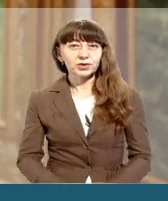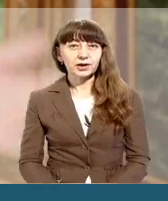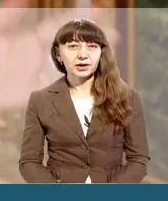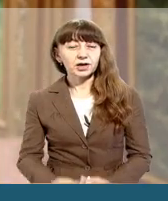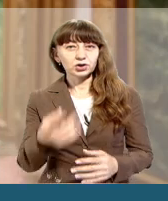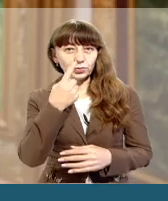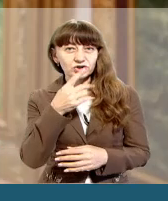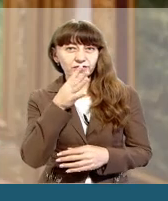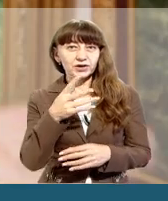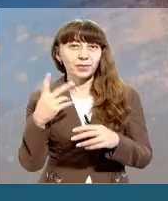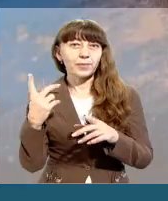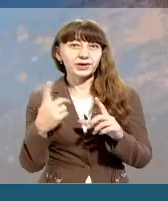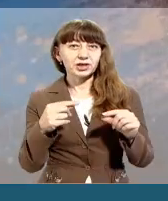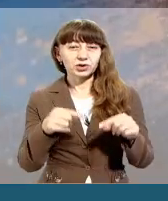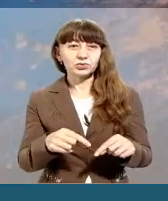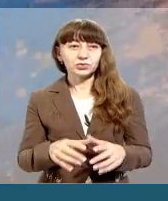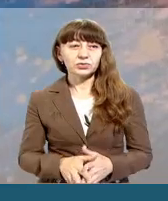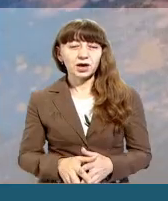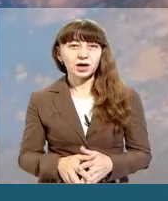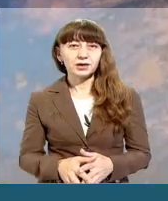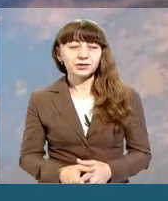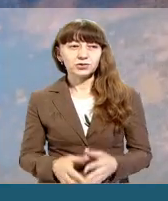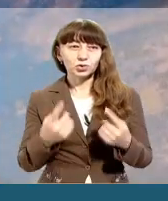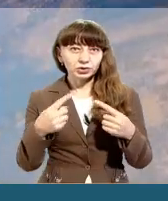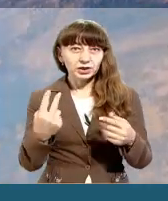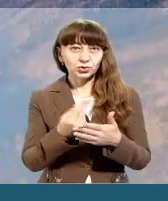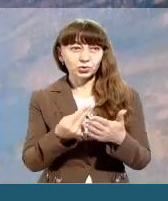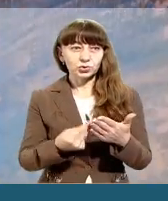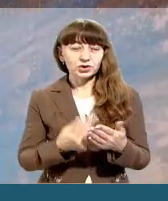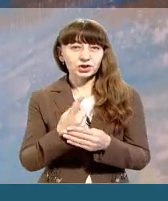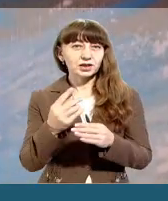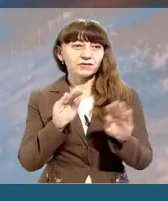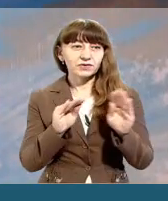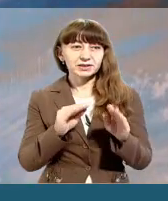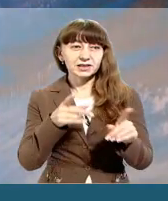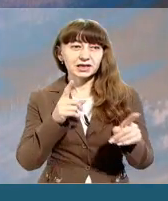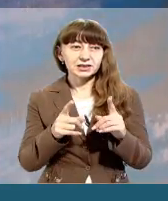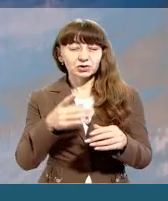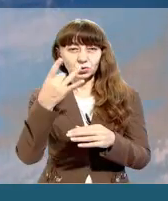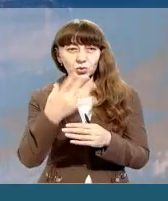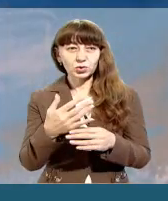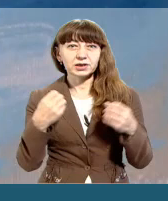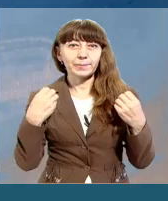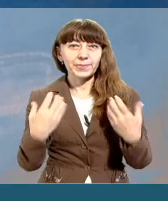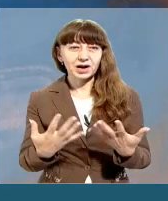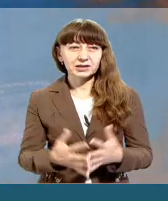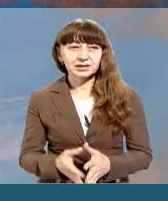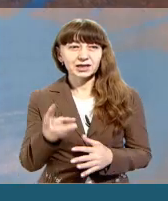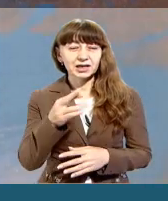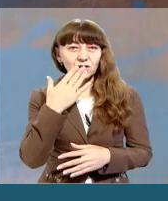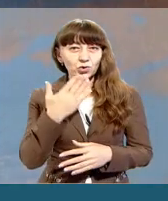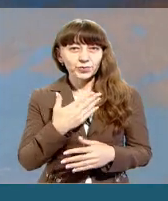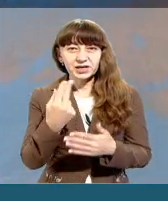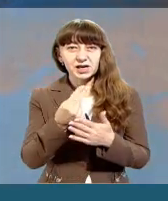анық айшықталған. Аталмыш көрме өнерсүйер қауым үшін нағыз мәдени мерекеге айналды. Шара соңында қонақтар